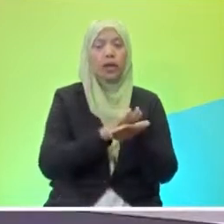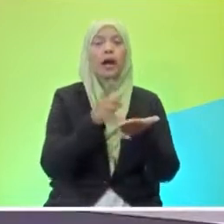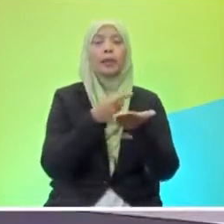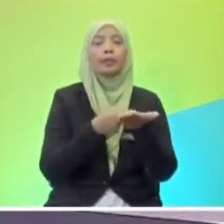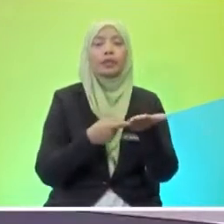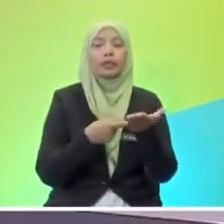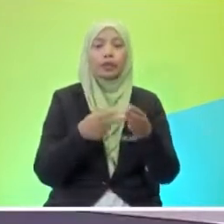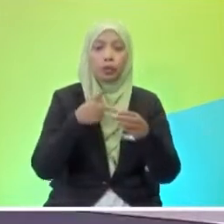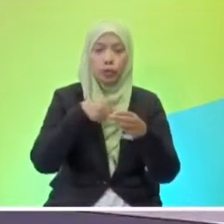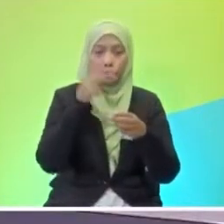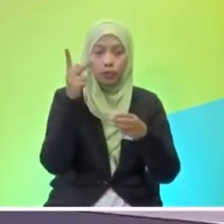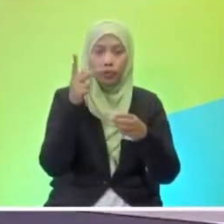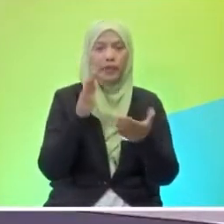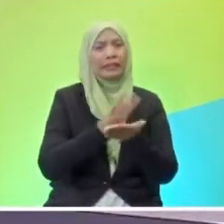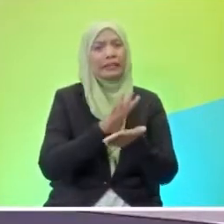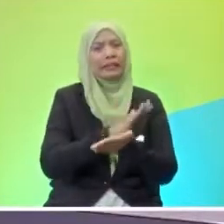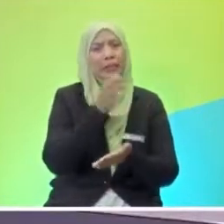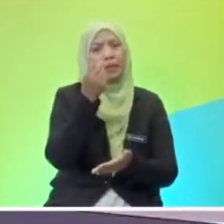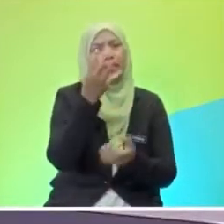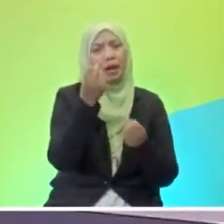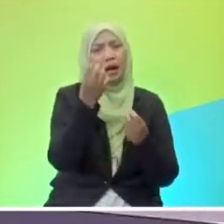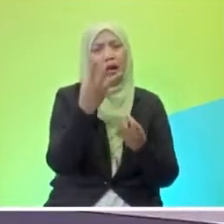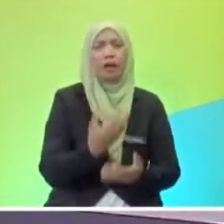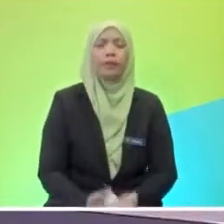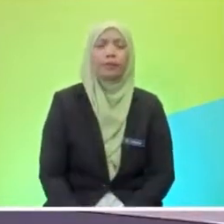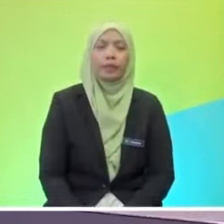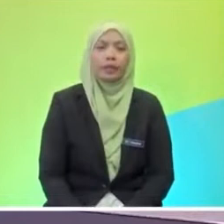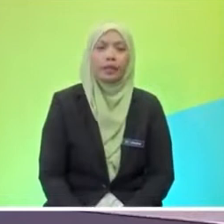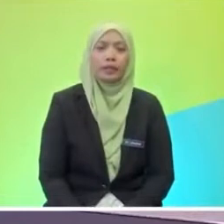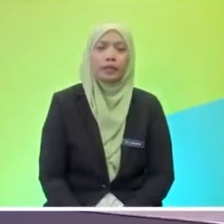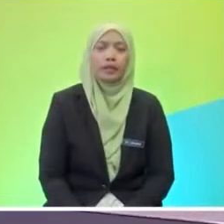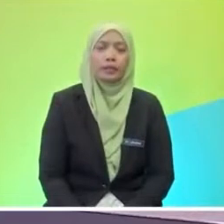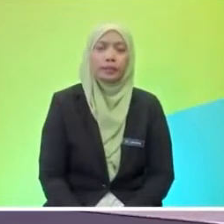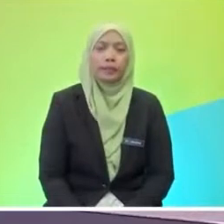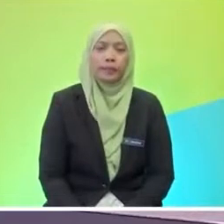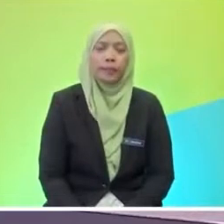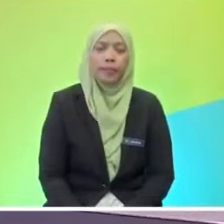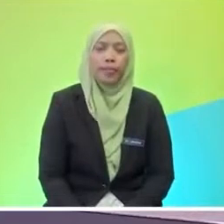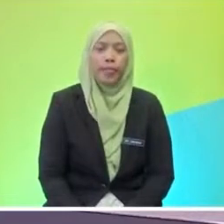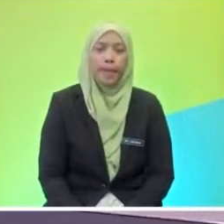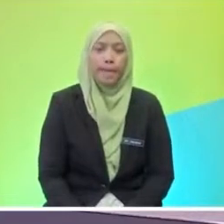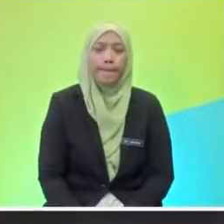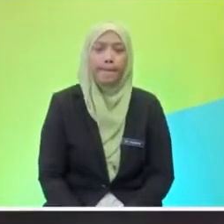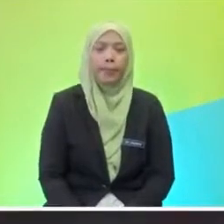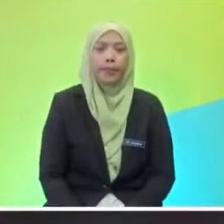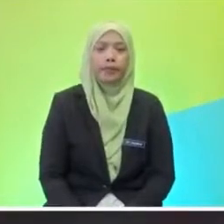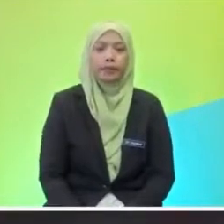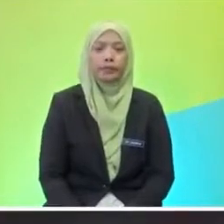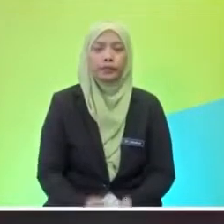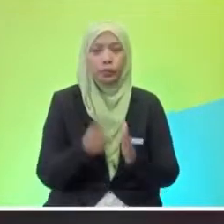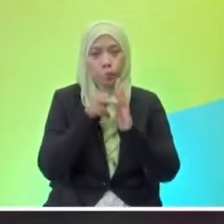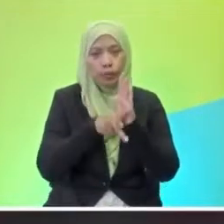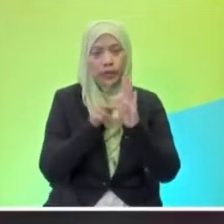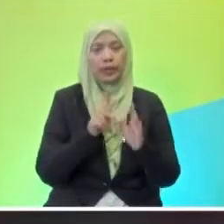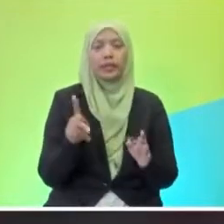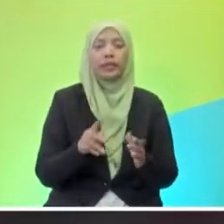tengok dia keluarkan kertas yang banyak pepeles tapi still guna lagi lah sekarang oke dalam perpisahan